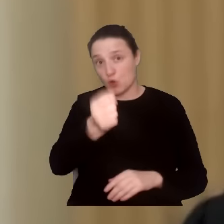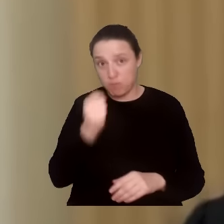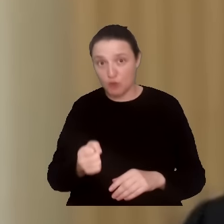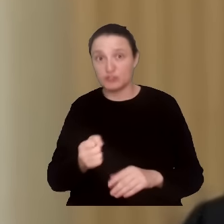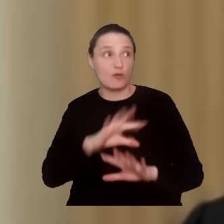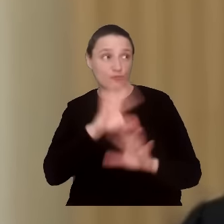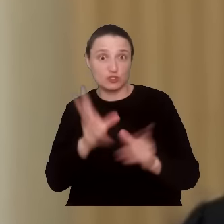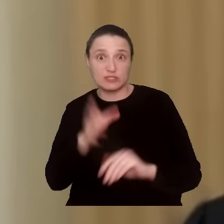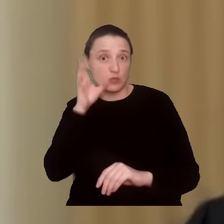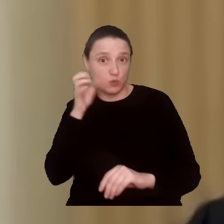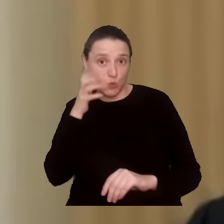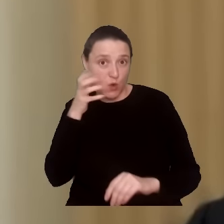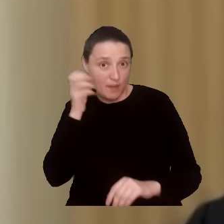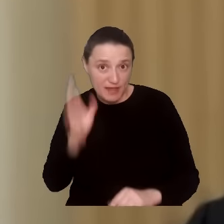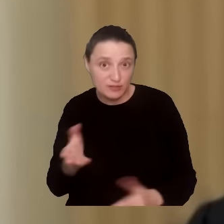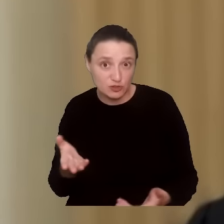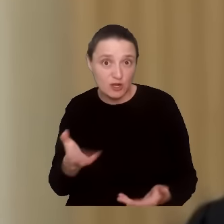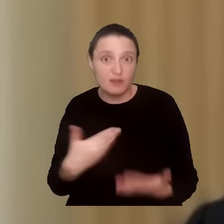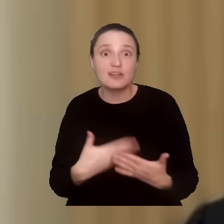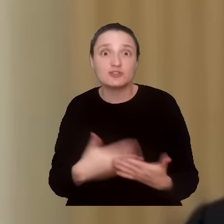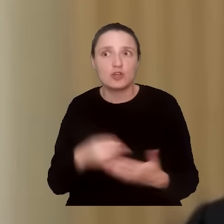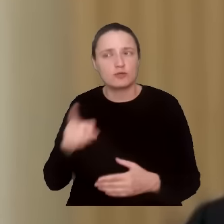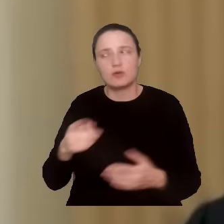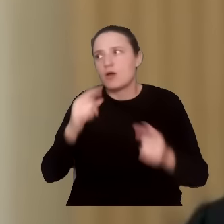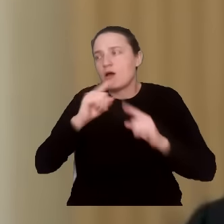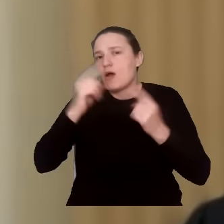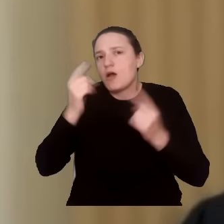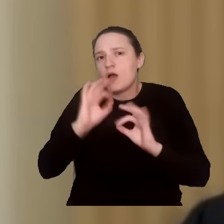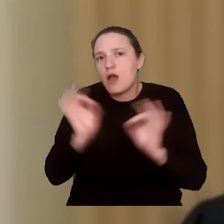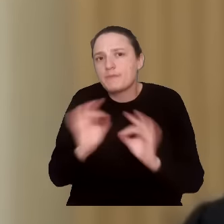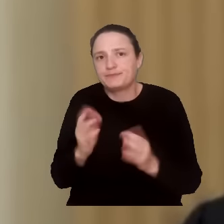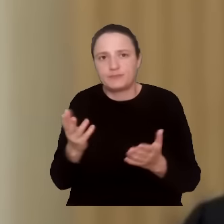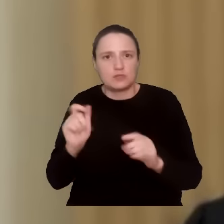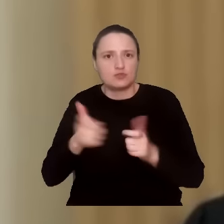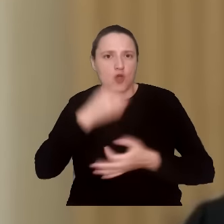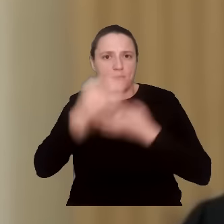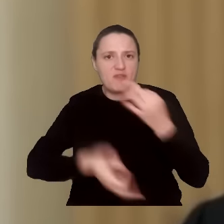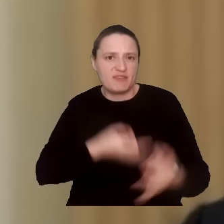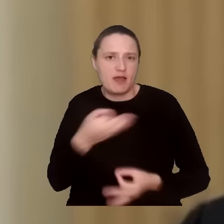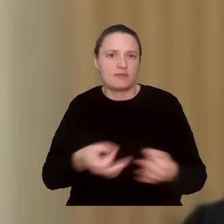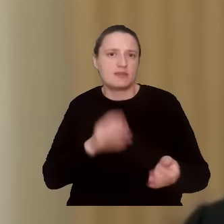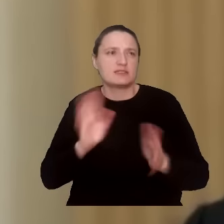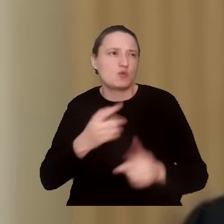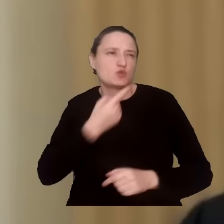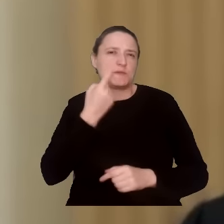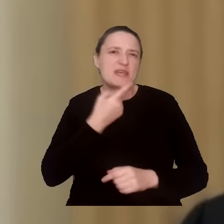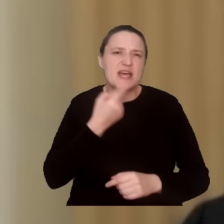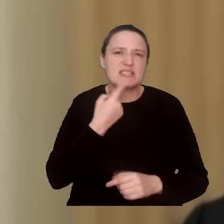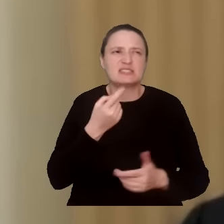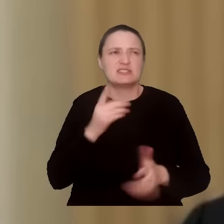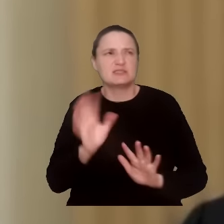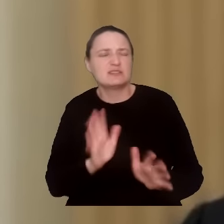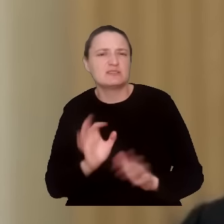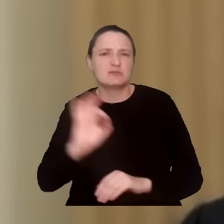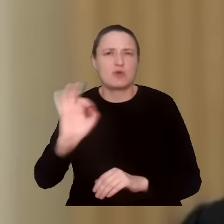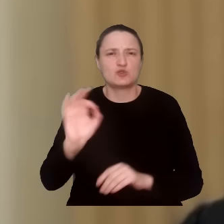bo rzeczywiście są one skandaliczne i w swojej retoryce, języku dobieranych